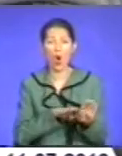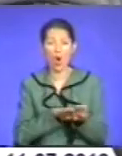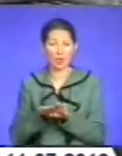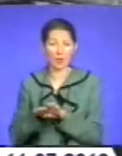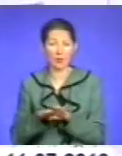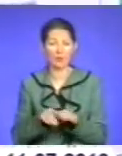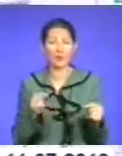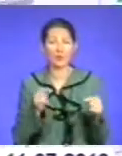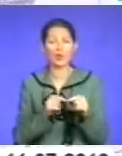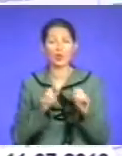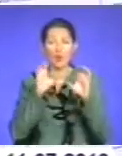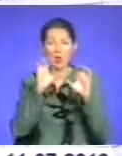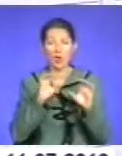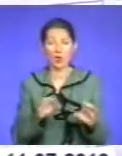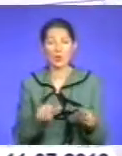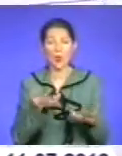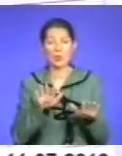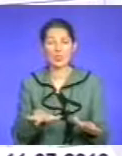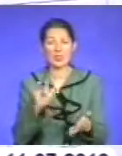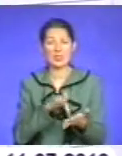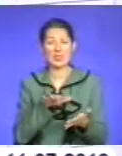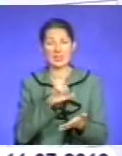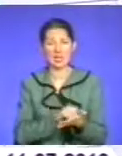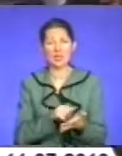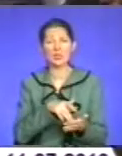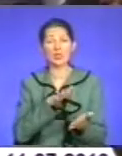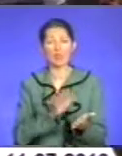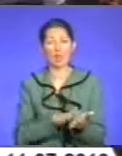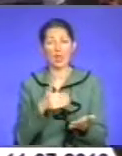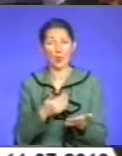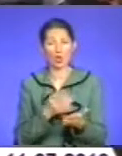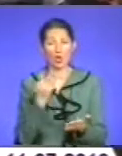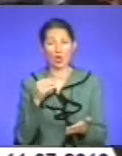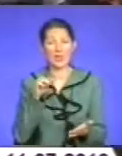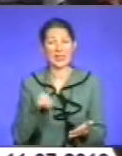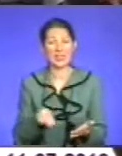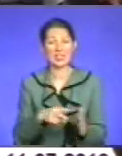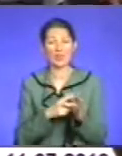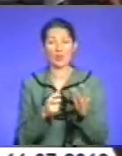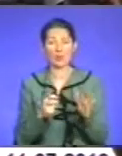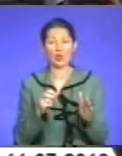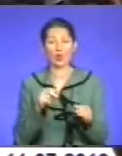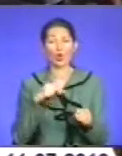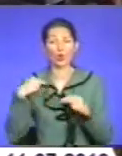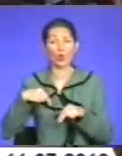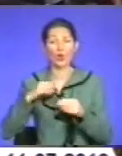чинного законодавства, місцеві центри зайнятості зареєстрували майже 4800